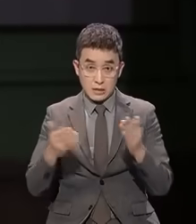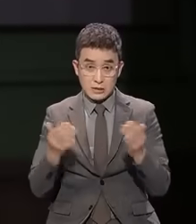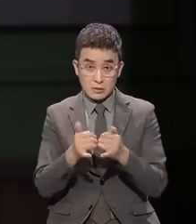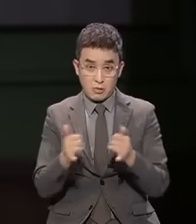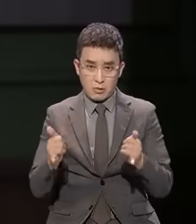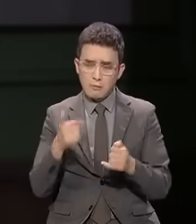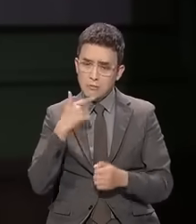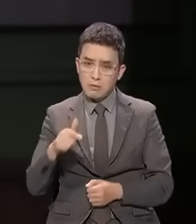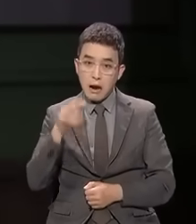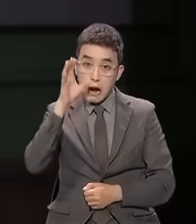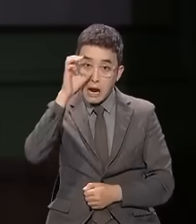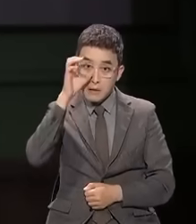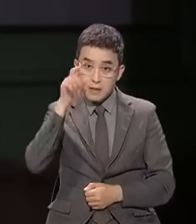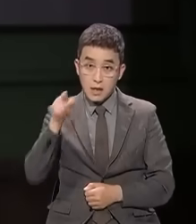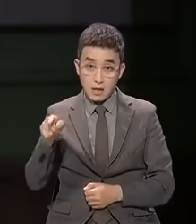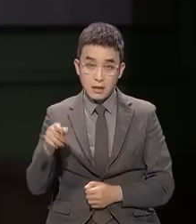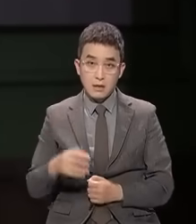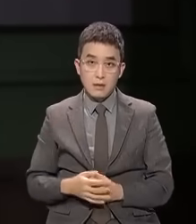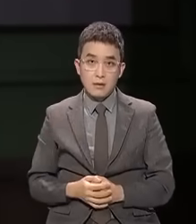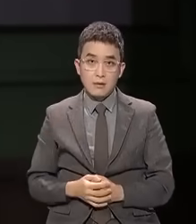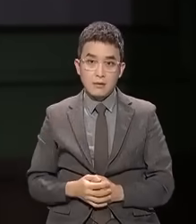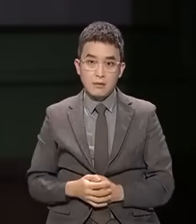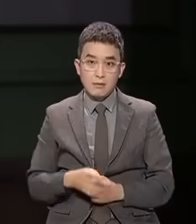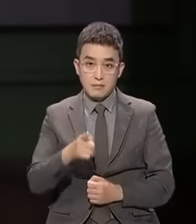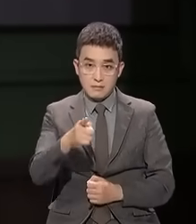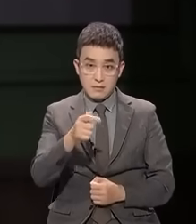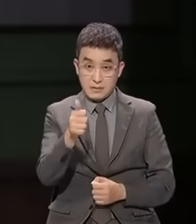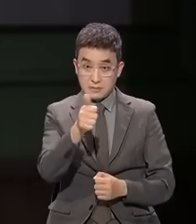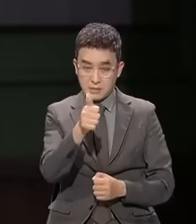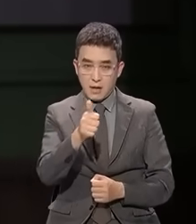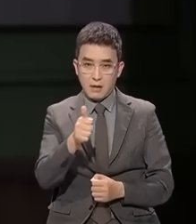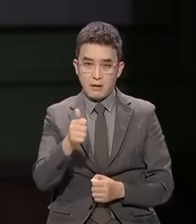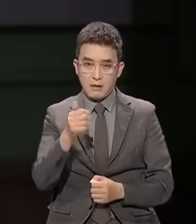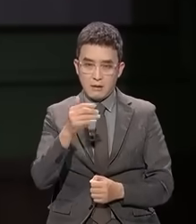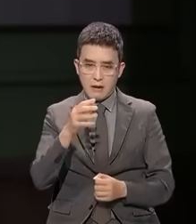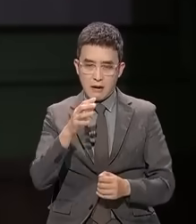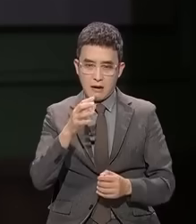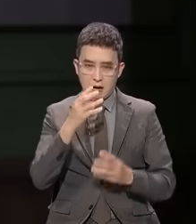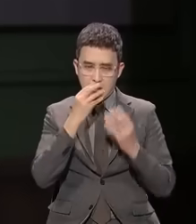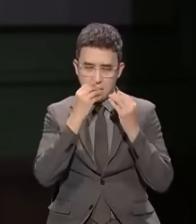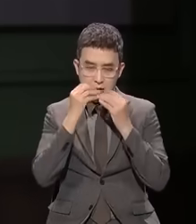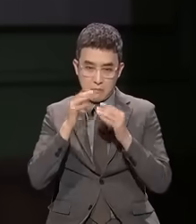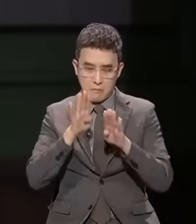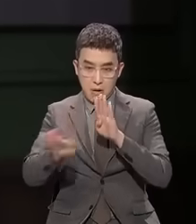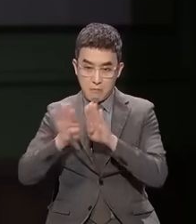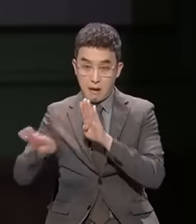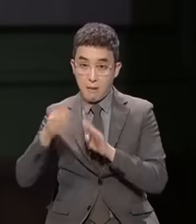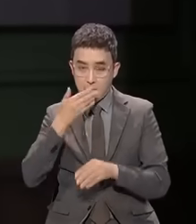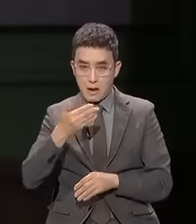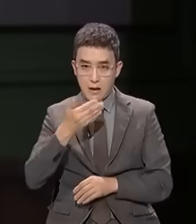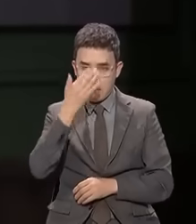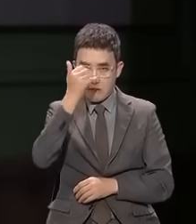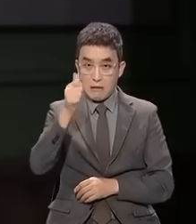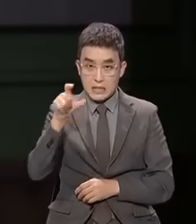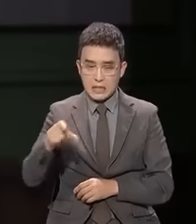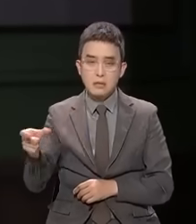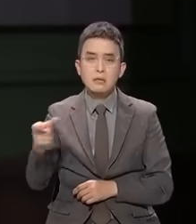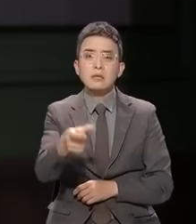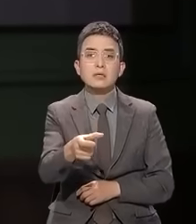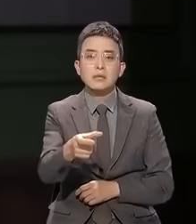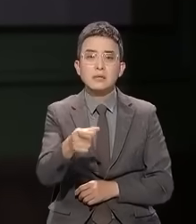바쁘고 귀찮다는 이유로 옆방 투숙객에게 마스터키를 줬다. 아르바이트생이 몰라서 그런 거니까 이해해달라고 했다고